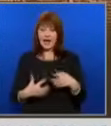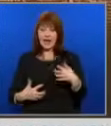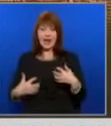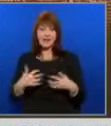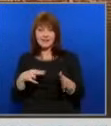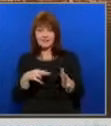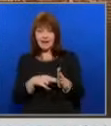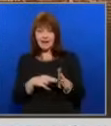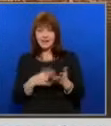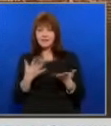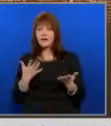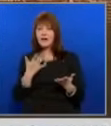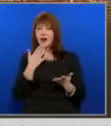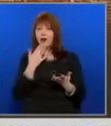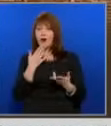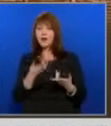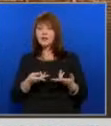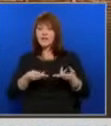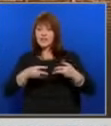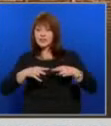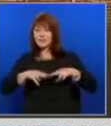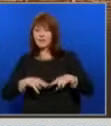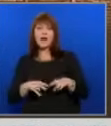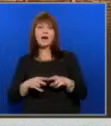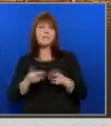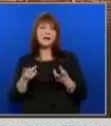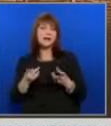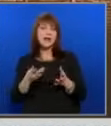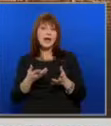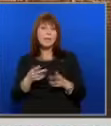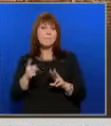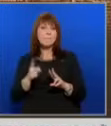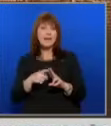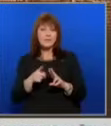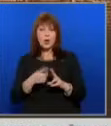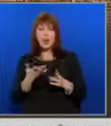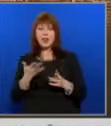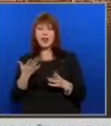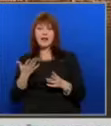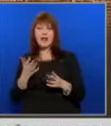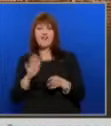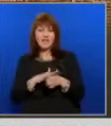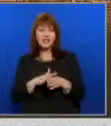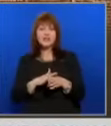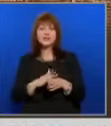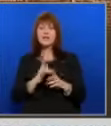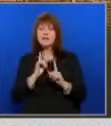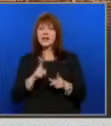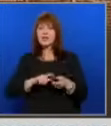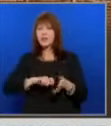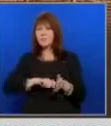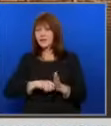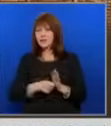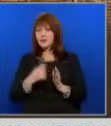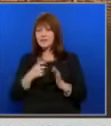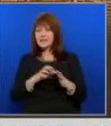чрез революция в енергията от възобновяеми източници, която не изоставя нито една страна или общност. В замяна трябва да приключим с